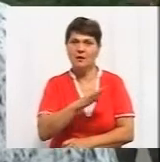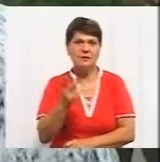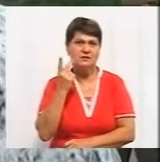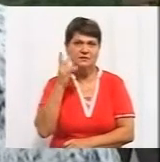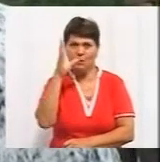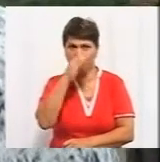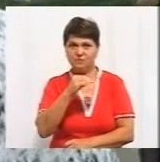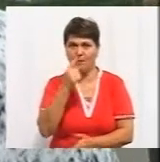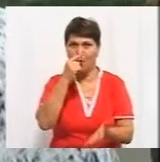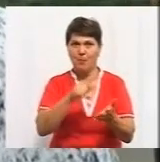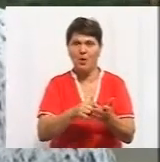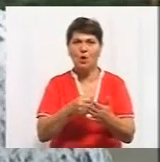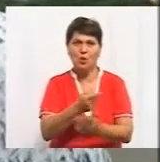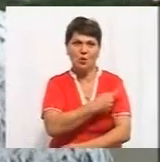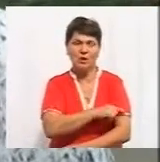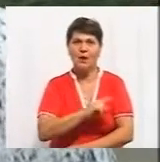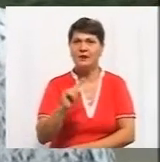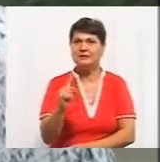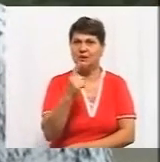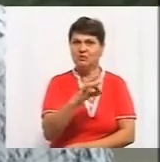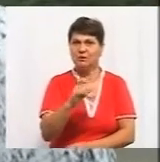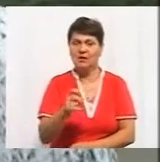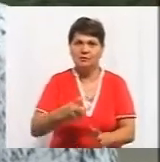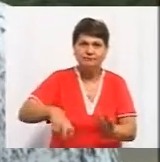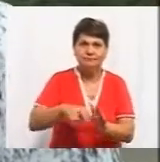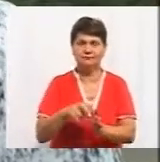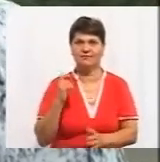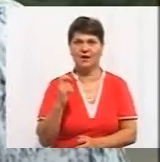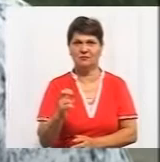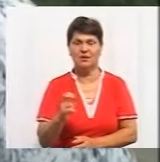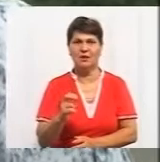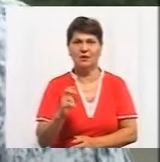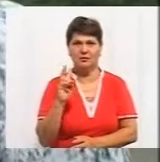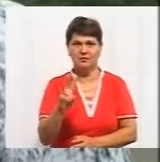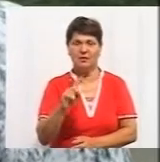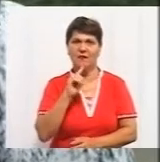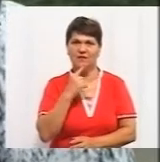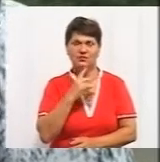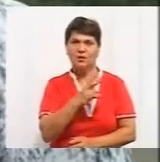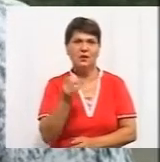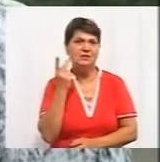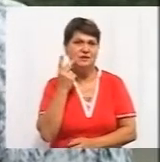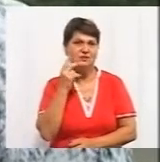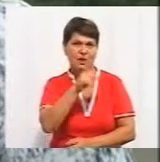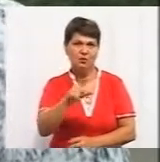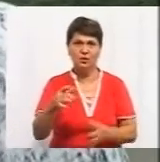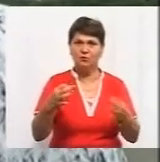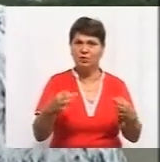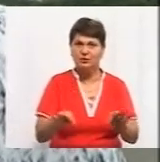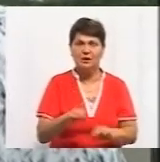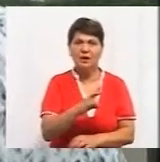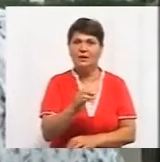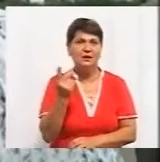встигаю дістатися до лікарні з першого разу, тобто сісти в транспорт. Важкувато. Не завжди люди пропускають, не завжди